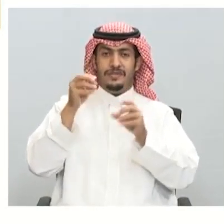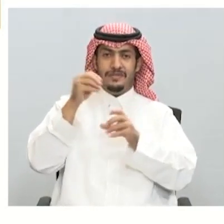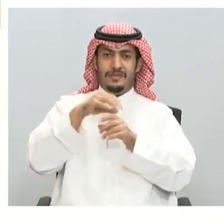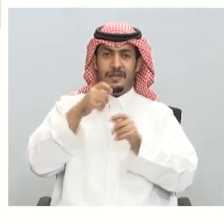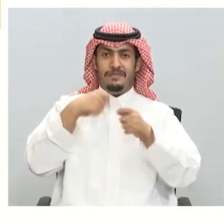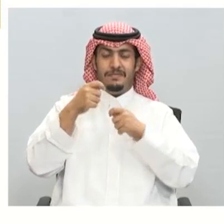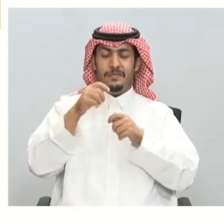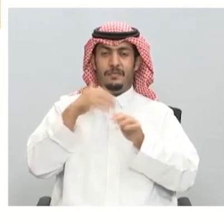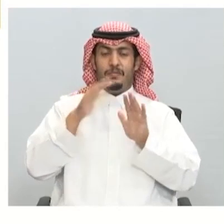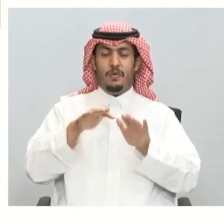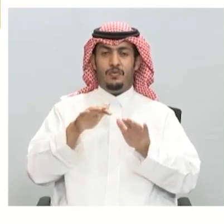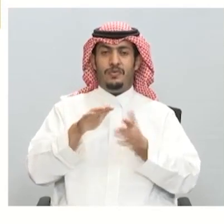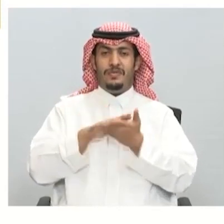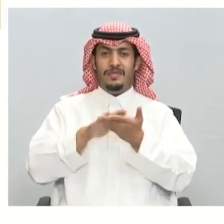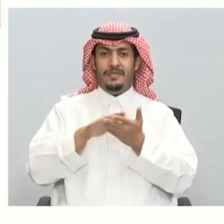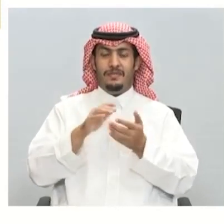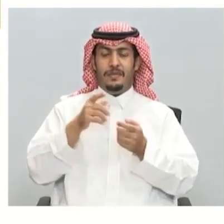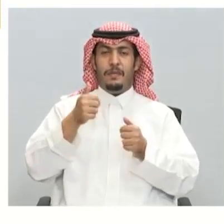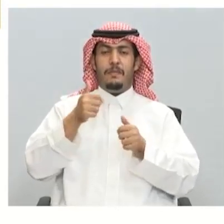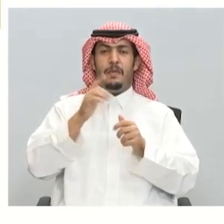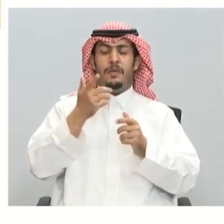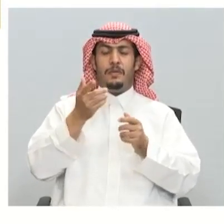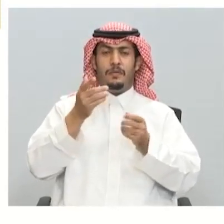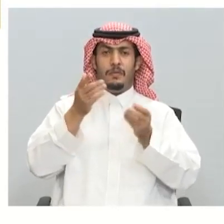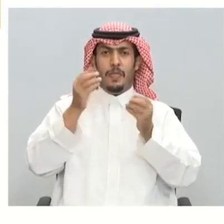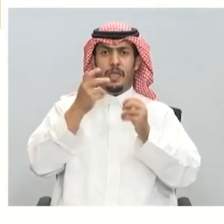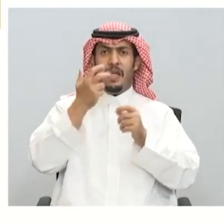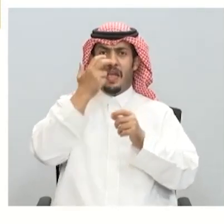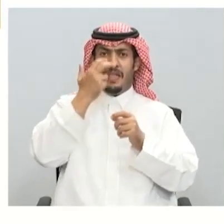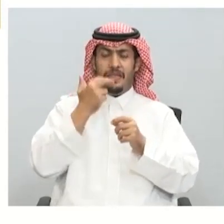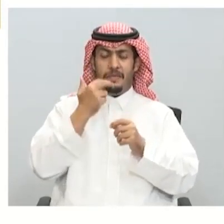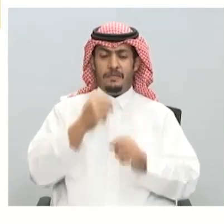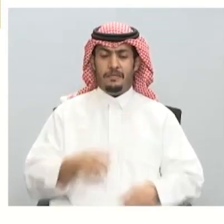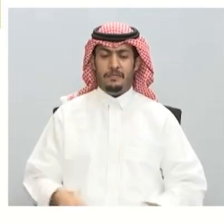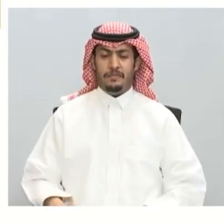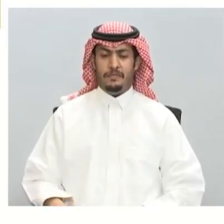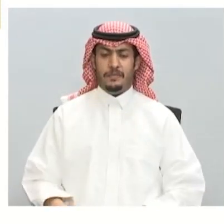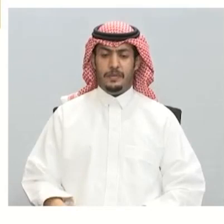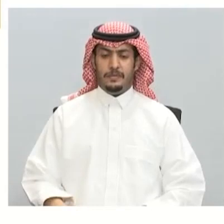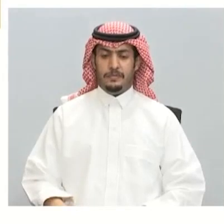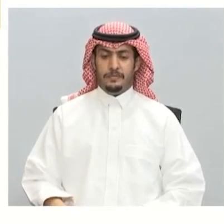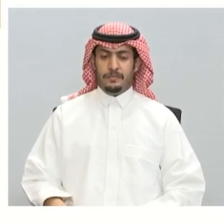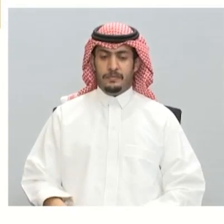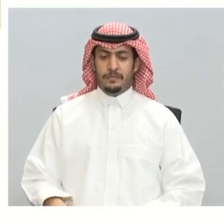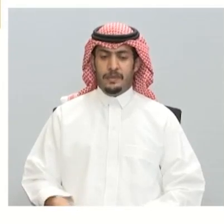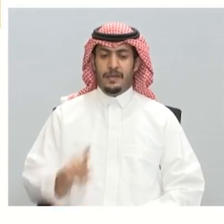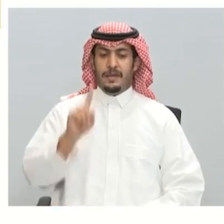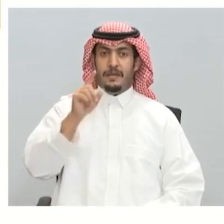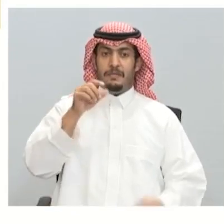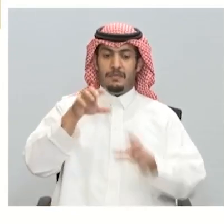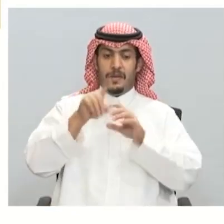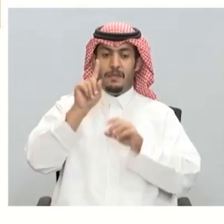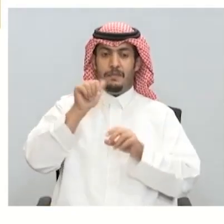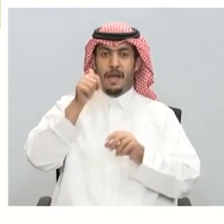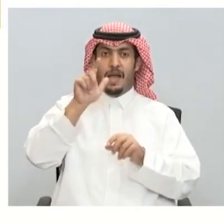المنتجات الموجوده في السوق منتجات باليه وقديمه باليه وقديمه وبالتالي تندثر وتجد